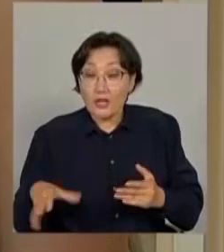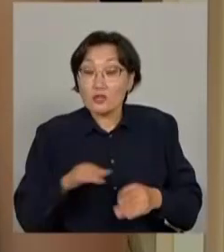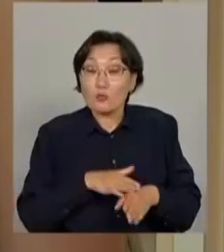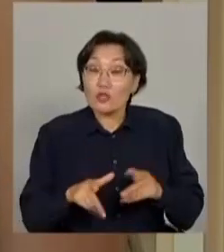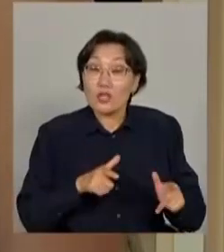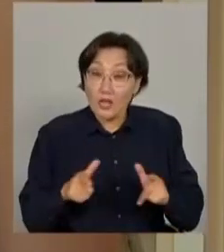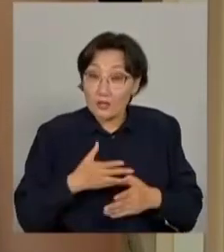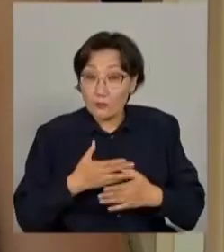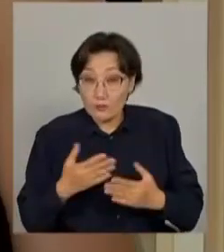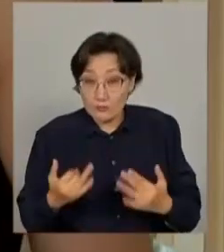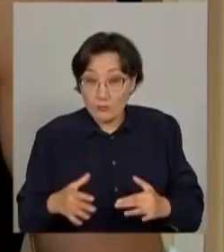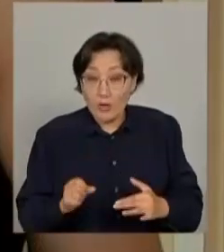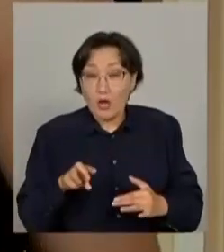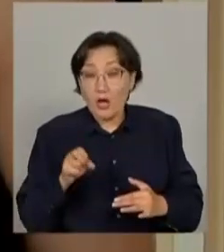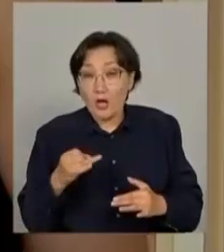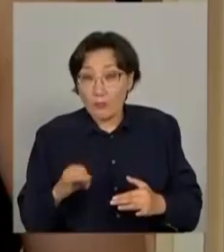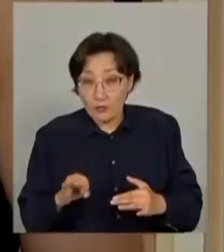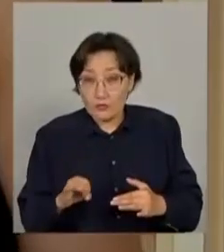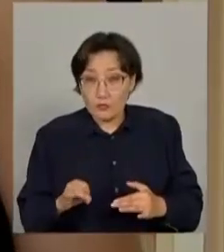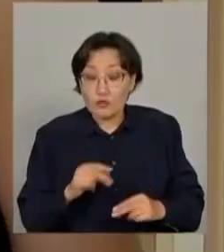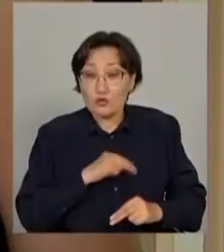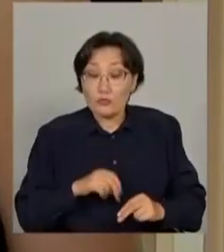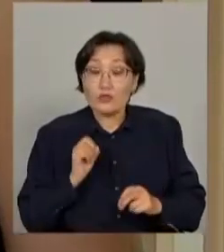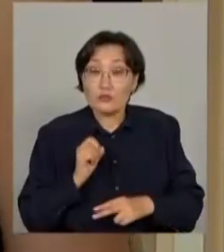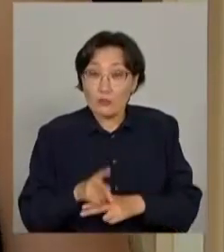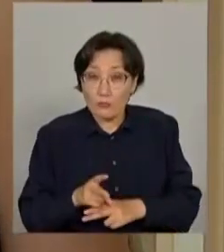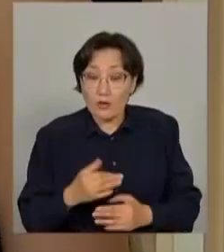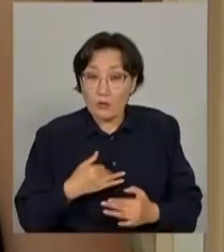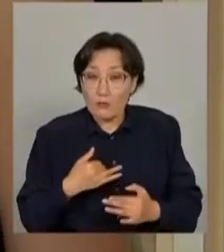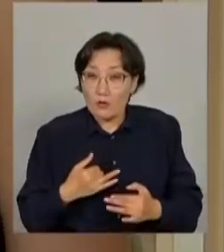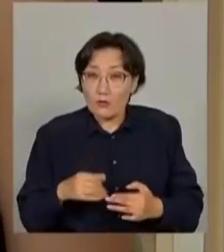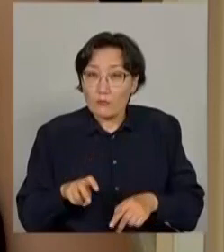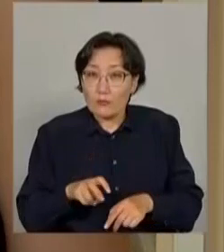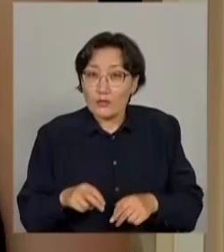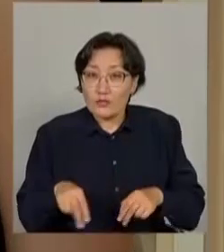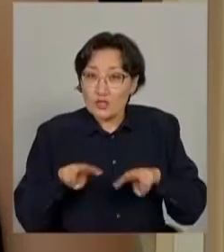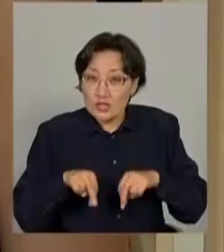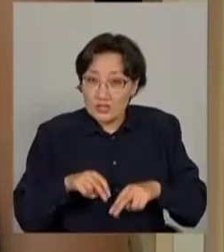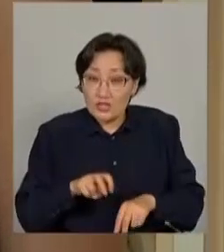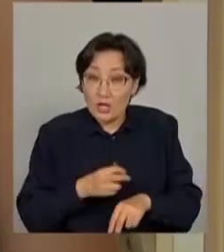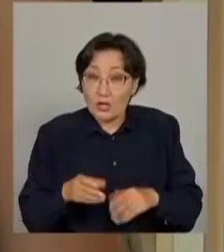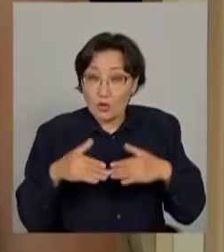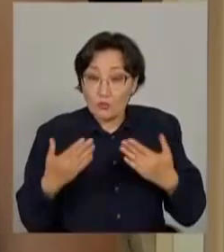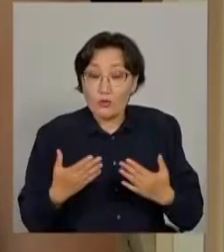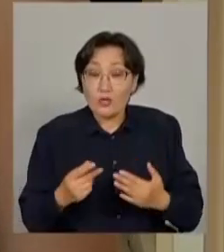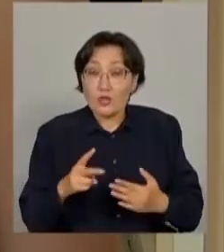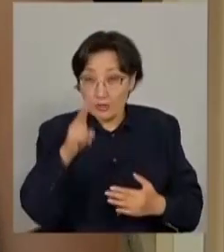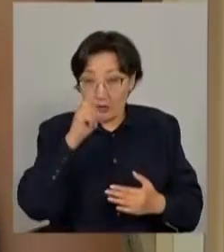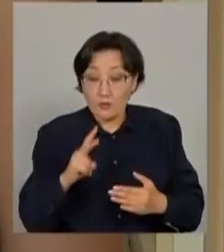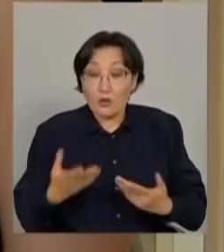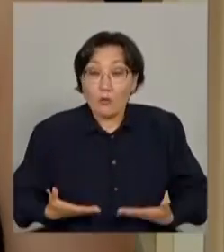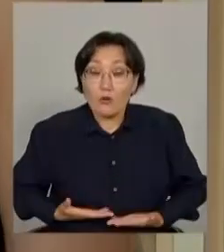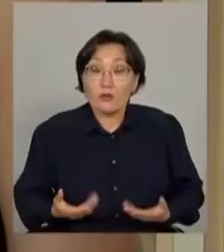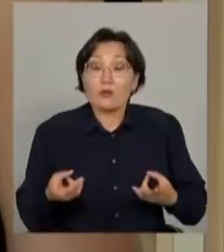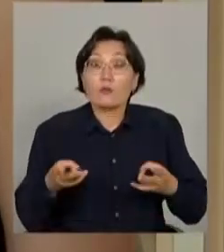қойған кезде уже абылай тоңбай жұмыстан шығады деп тұрды. Бізге қаралатын дәрігер уже жоқ. Енді бар жоғы екі ағай өмір қалған